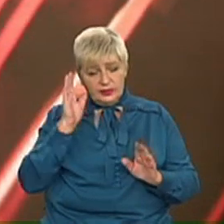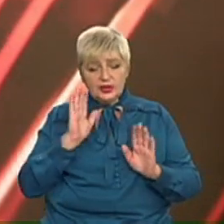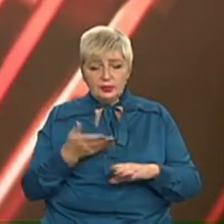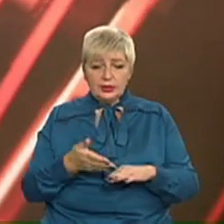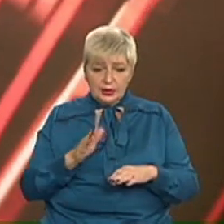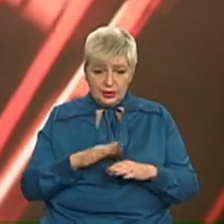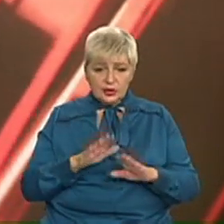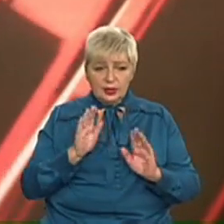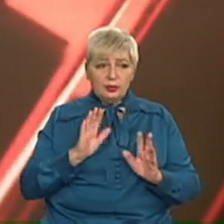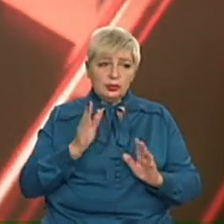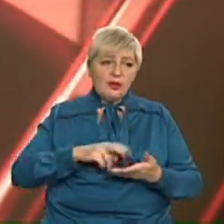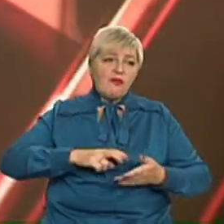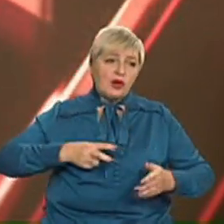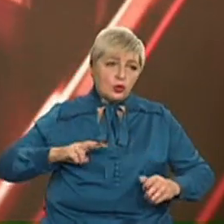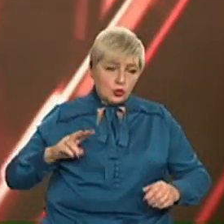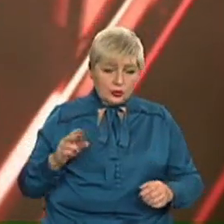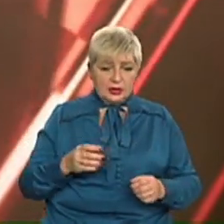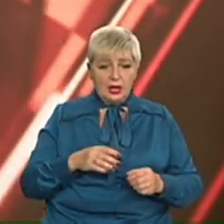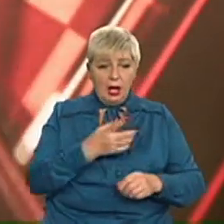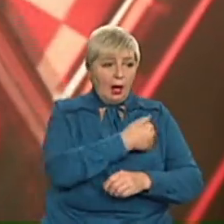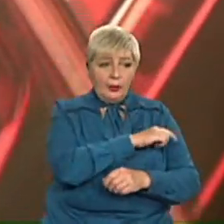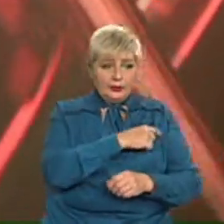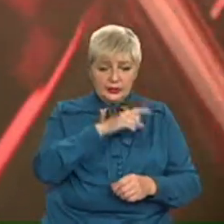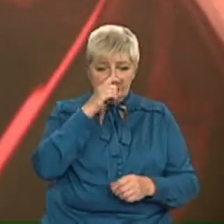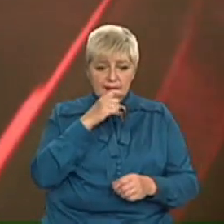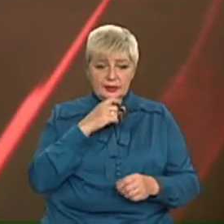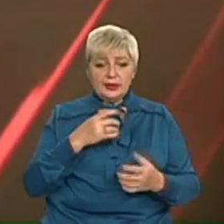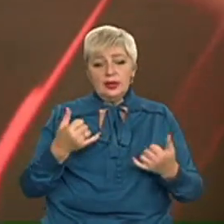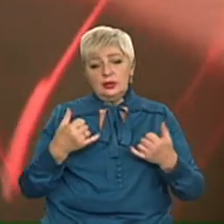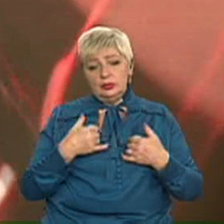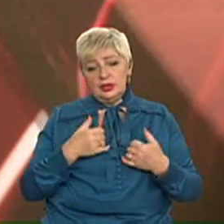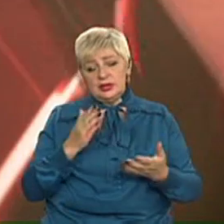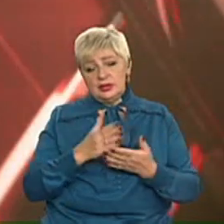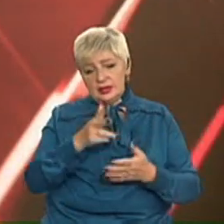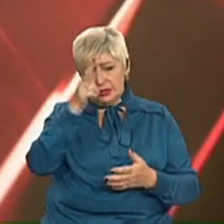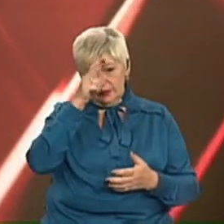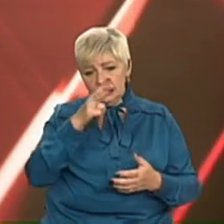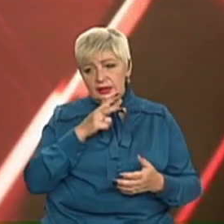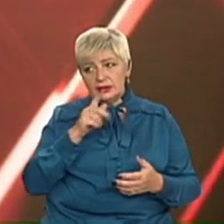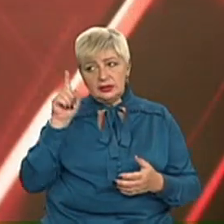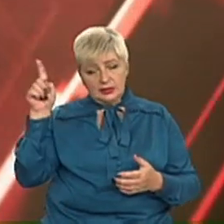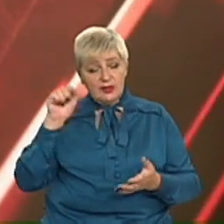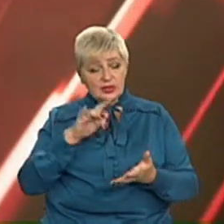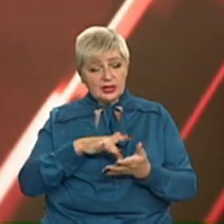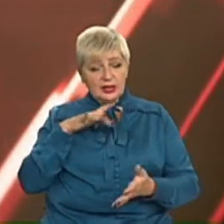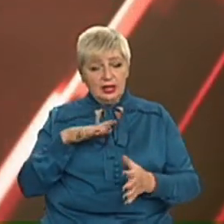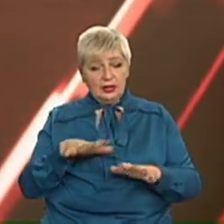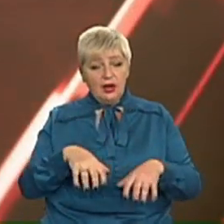будемо якось викручуватися. По медичній ми не розуміємо, але в нас є квартал, у центральної влади є квартал,